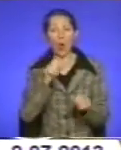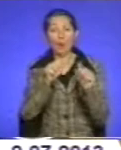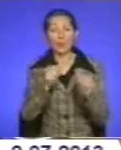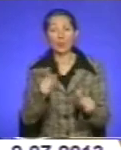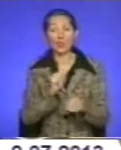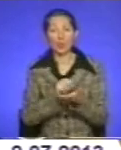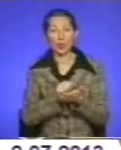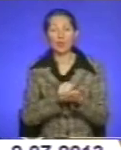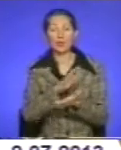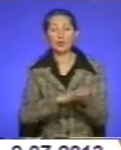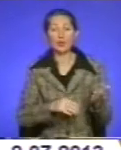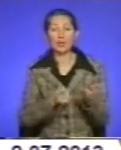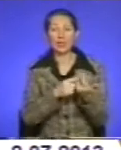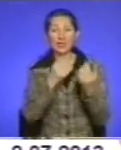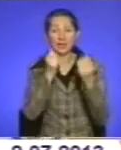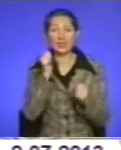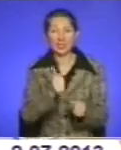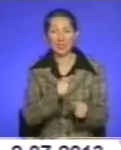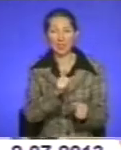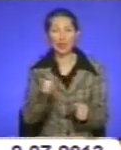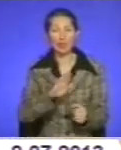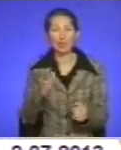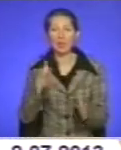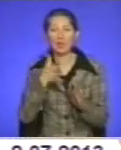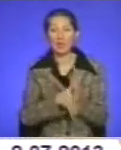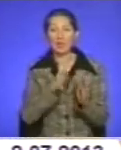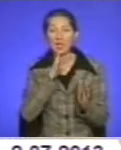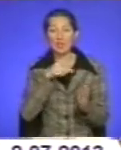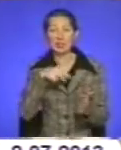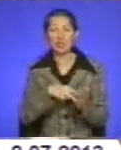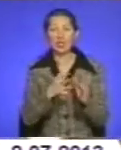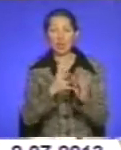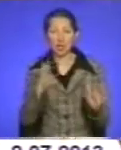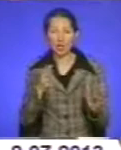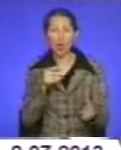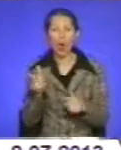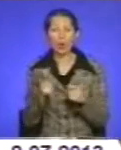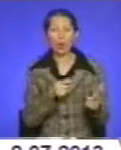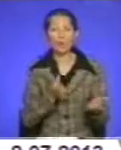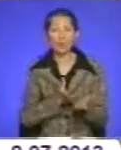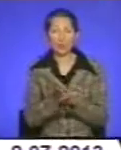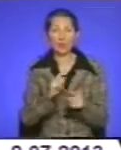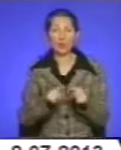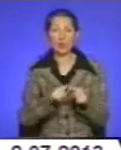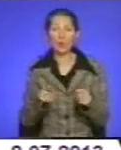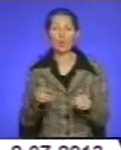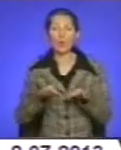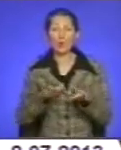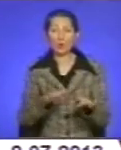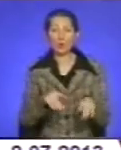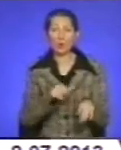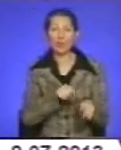не витрачати часу та не стояти у чергах, готові платити за прискорення процесу. Саме на такій ситуації намагалася нажитися